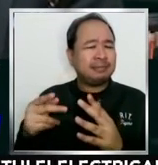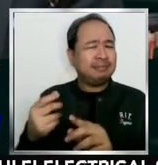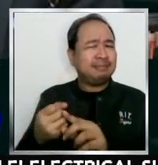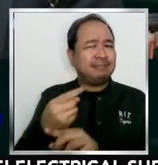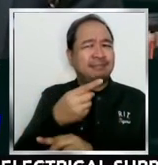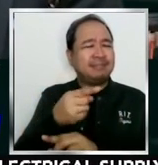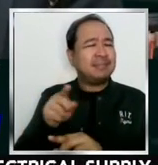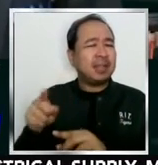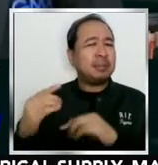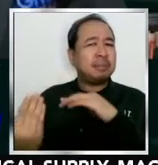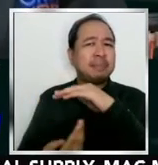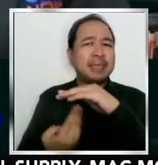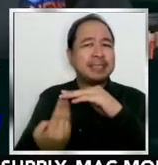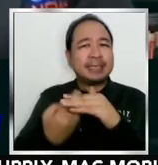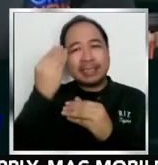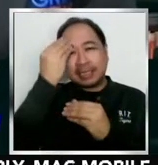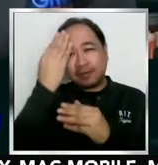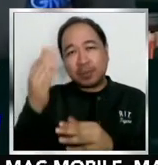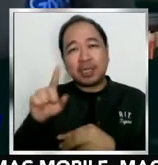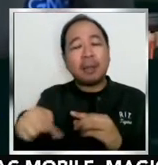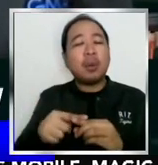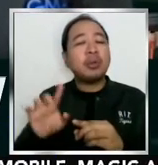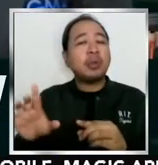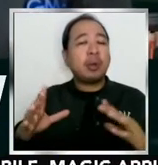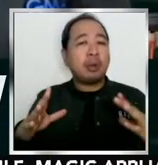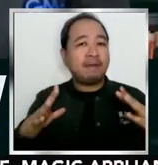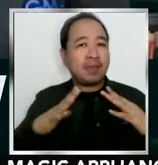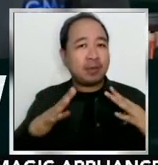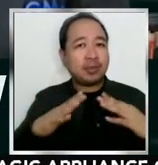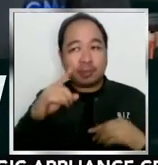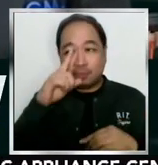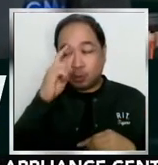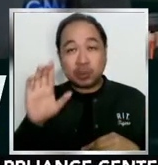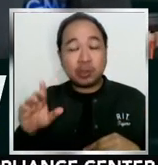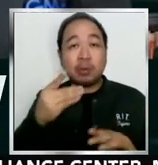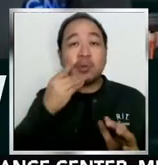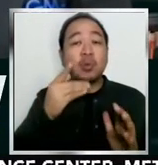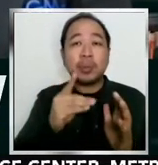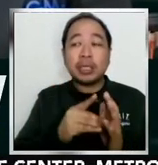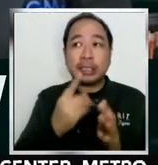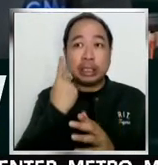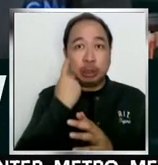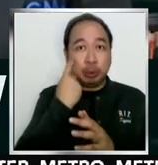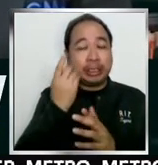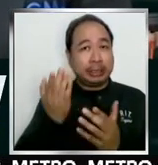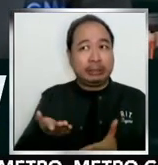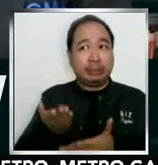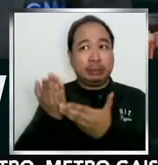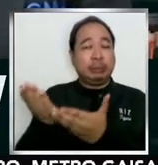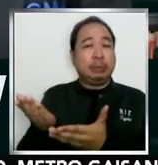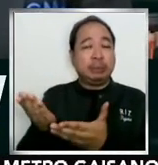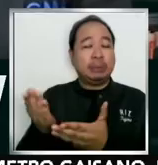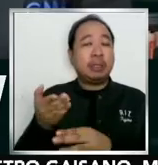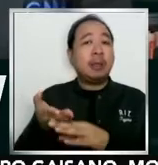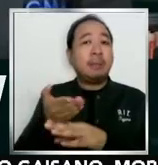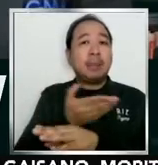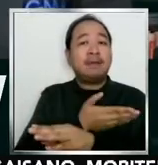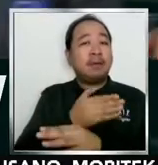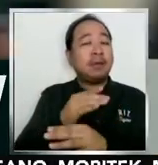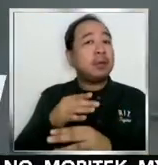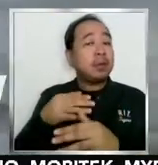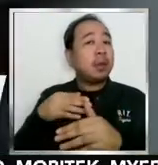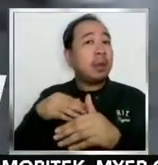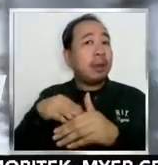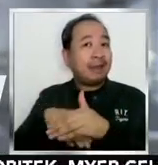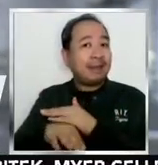kanilang bakasyon dahil ito lamang pong mga dokumento nila. Ikabibigay lamang po sa kanila right before sila pumasok ng